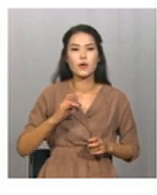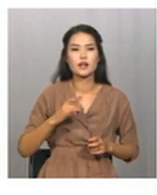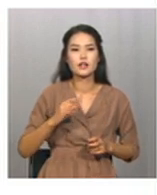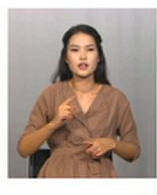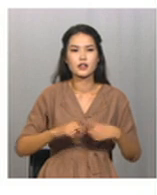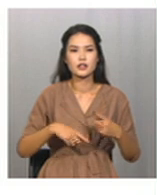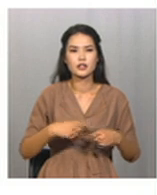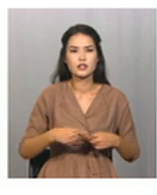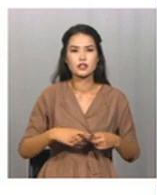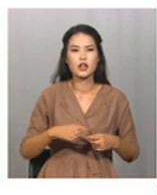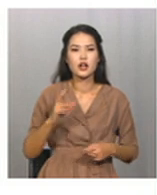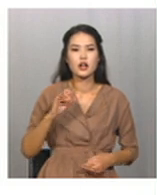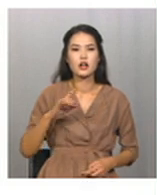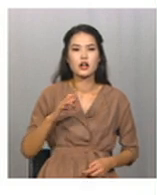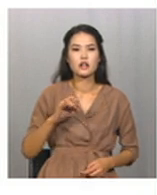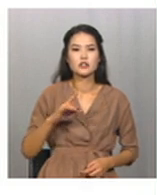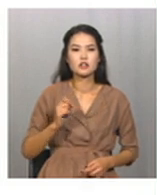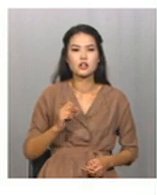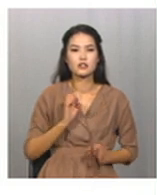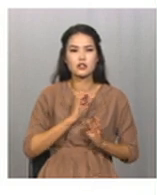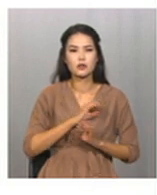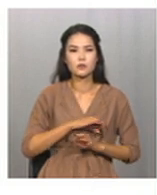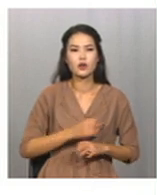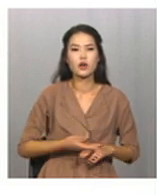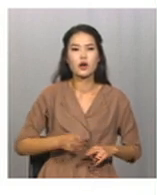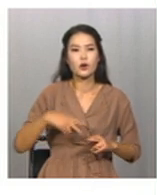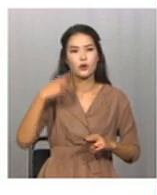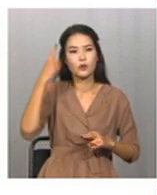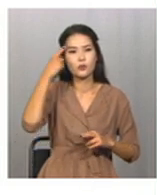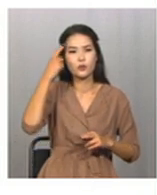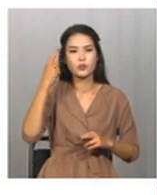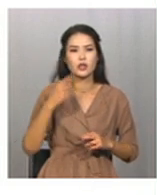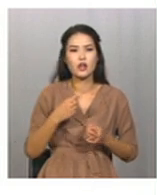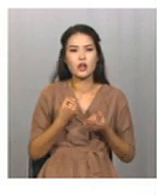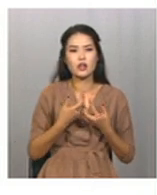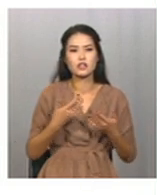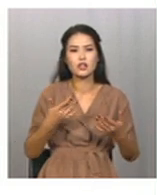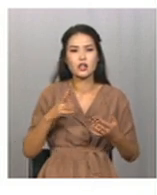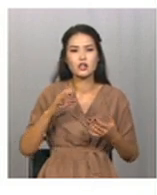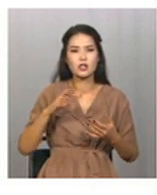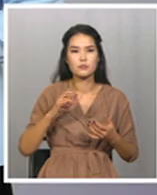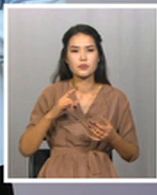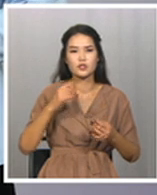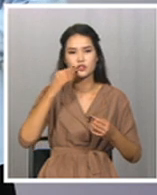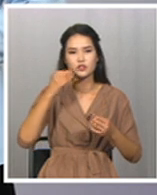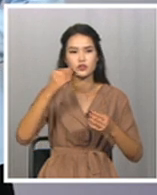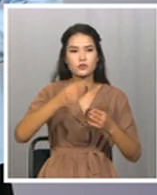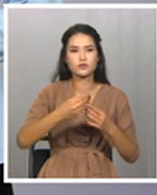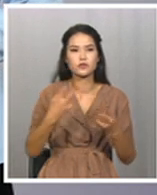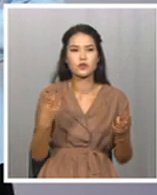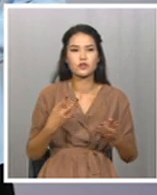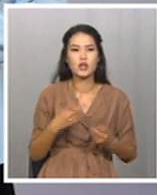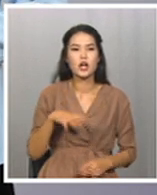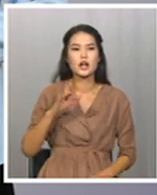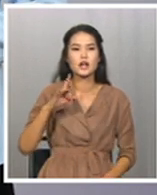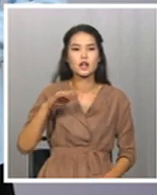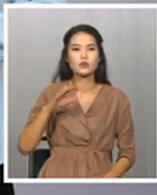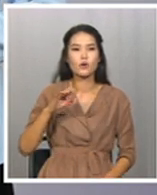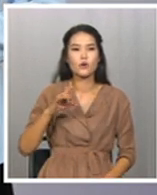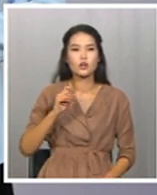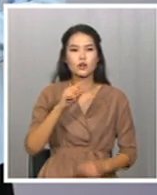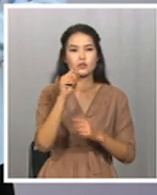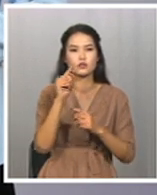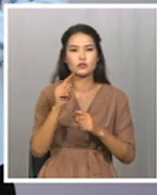ген, қарқынды даму. Ойды әсерлі леппен жеткізу үшін риторикалық